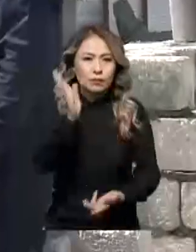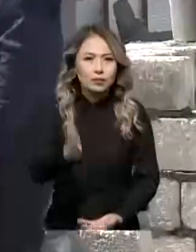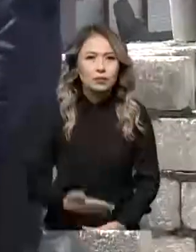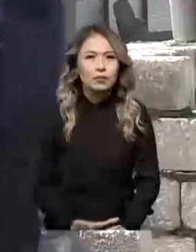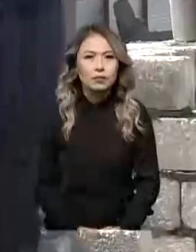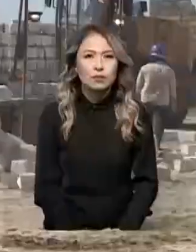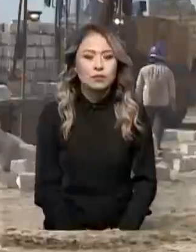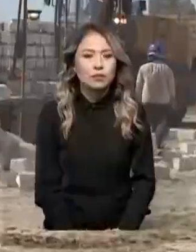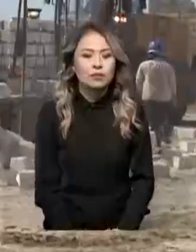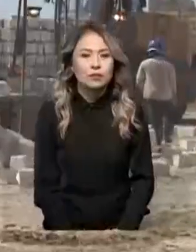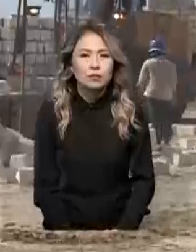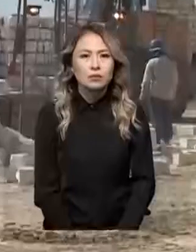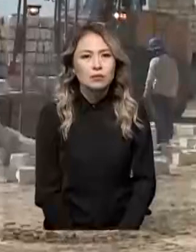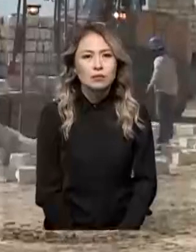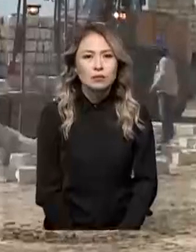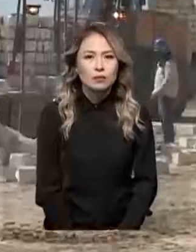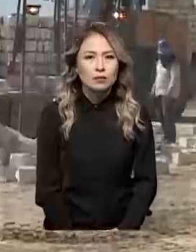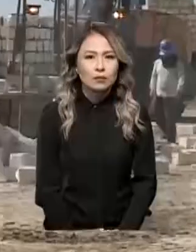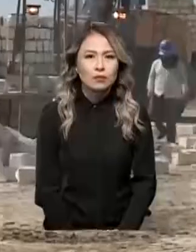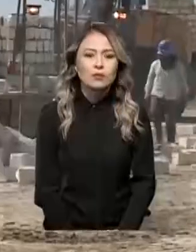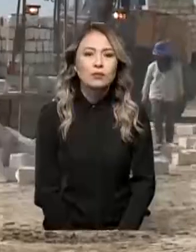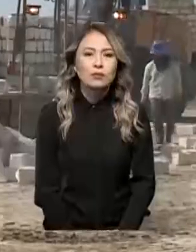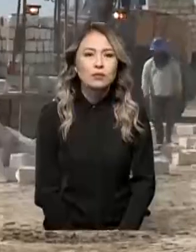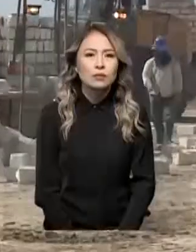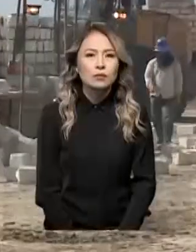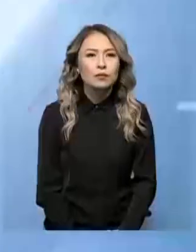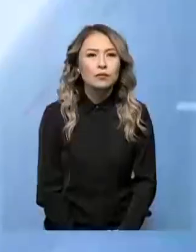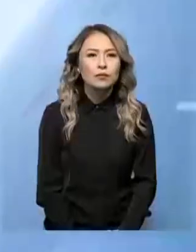Байзақов, Жандос Рахметуллин, 24 кезет, Атырау облысы.